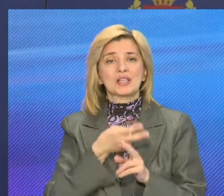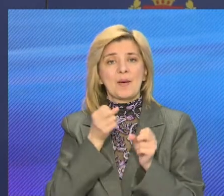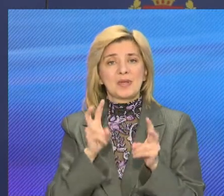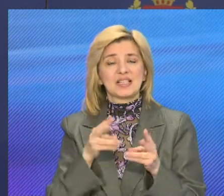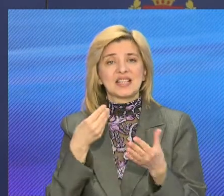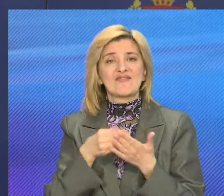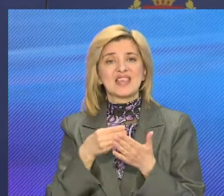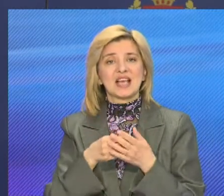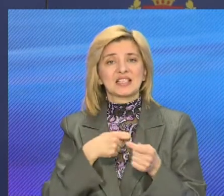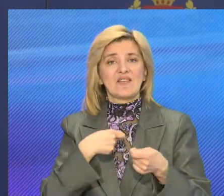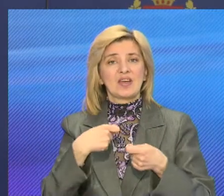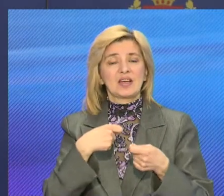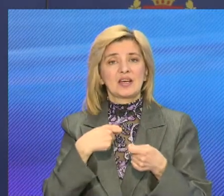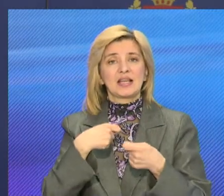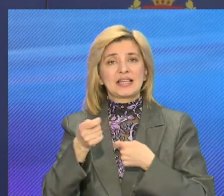Очень важно использовать только